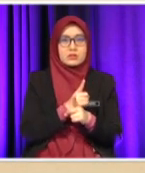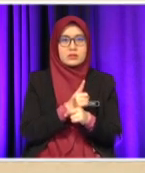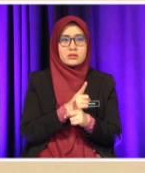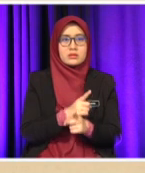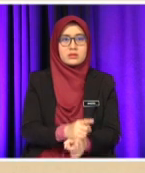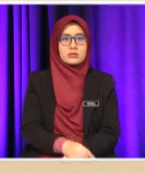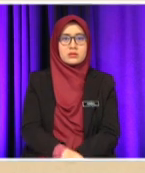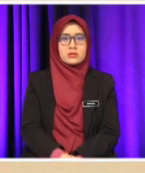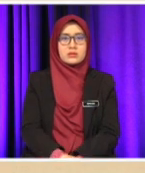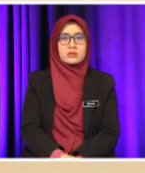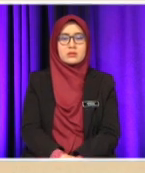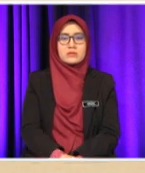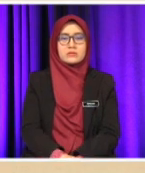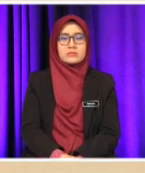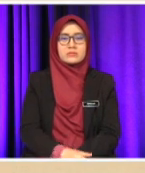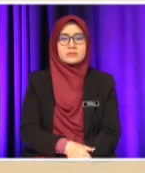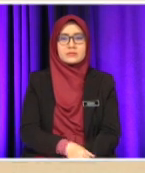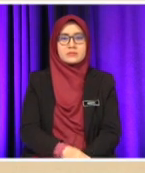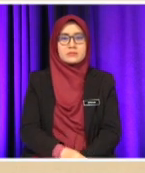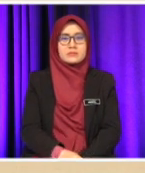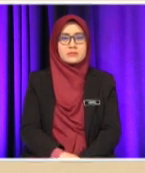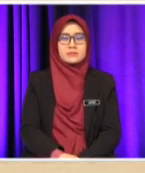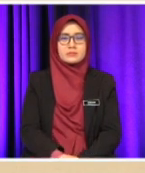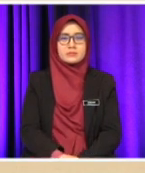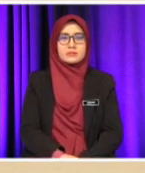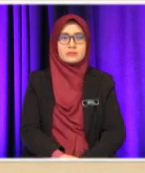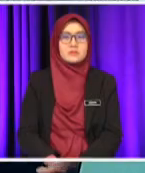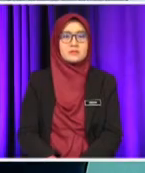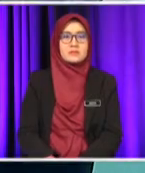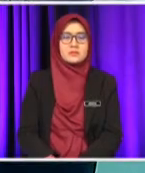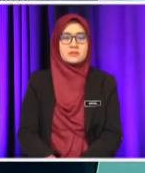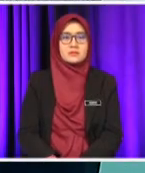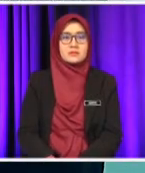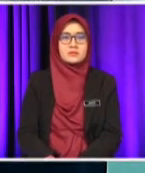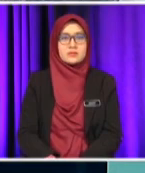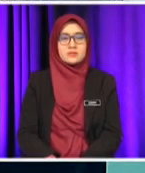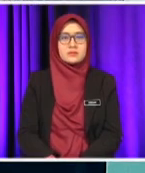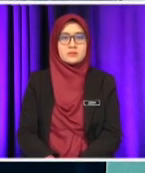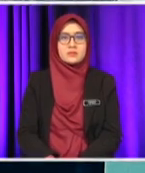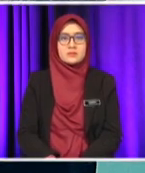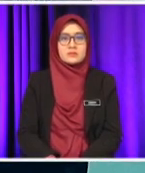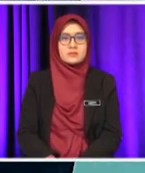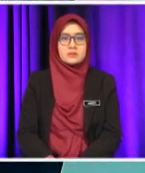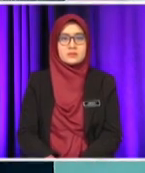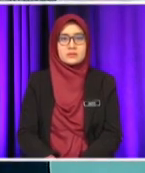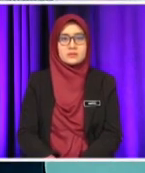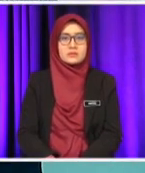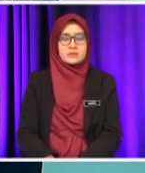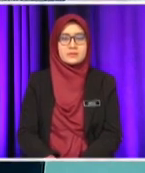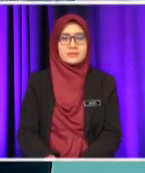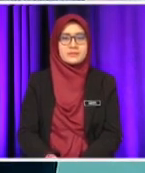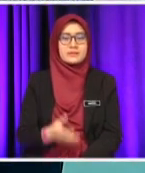menjadi jernih dan Tiada baik betul oke terima kasih banyak yang ini kita